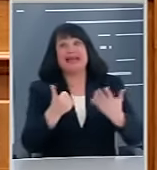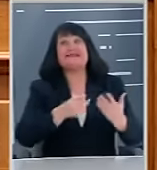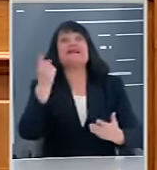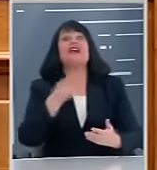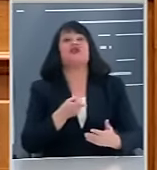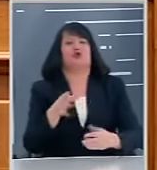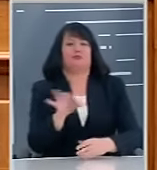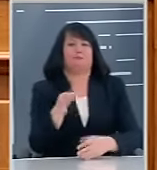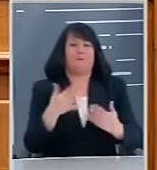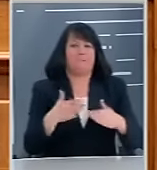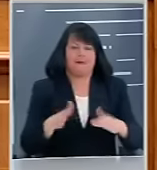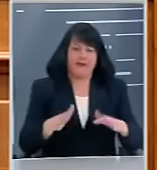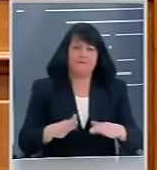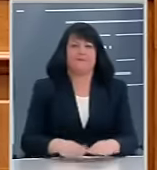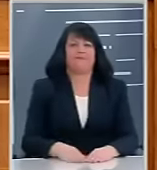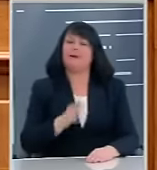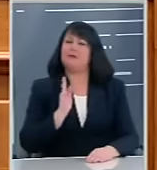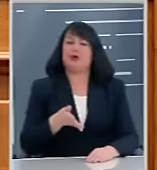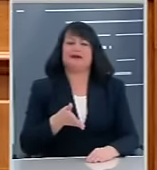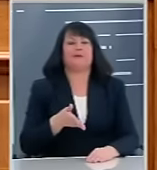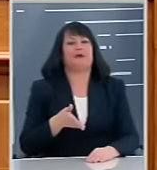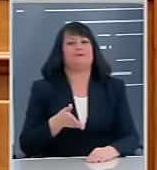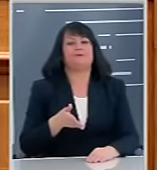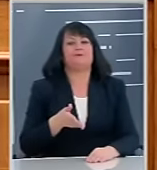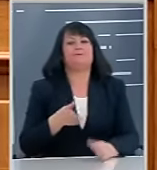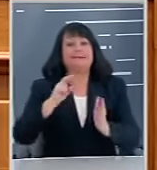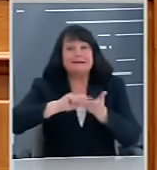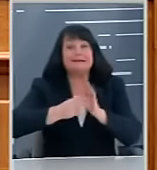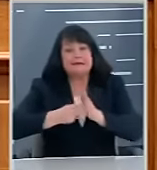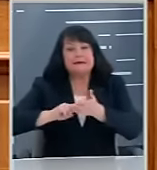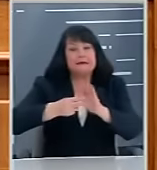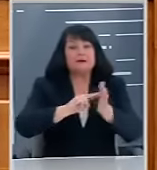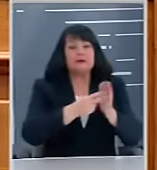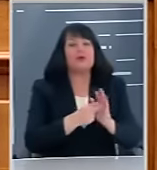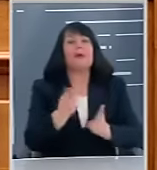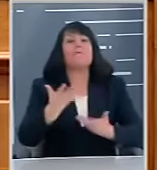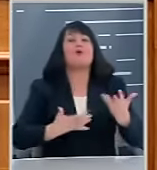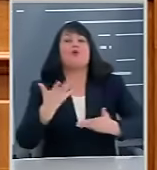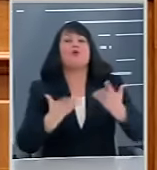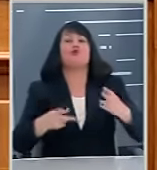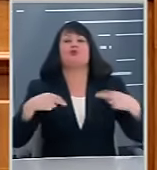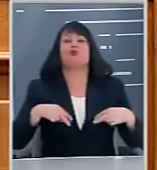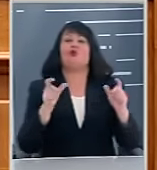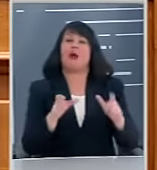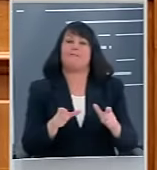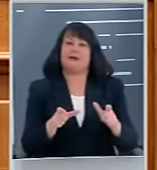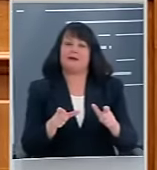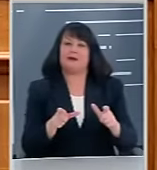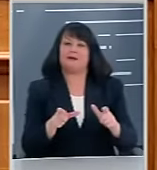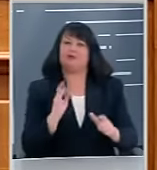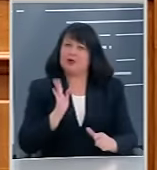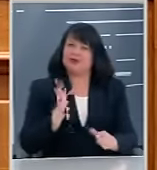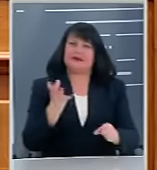60%. Είχαμε τη δυνατότητα, με τις οικονομίες οι οποίες γίνανε στον προϋπολογισμό του Υπουργείου Άμυνας, να